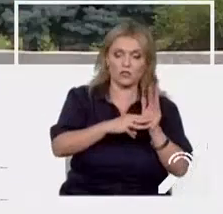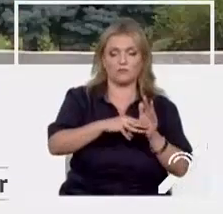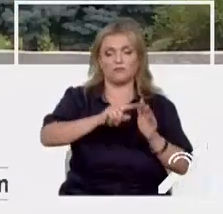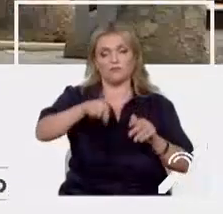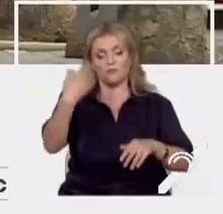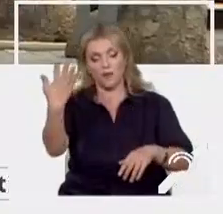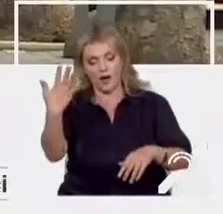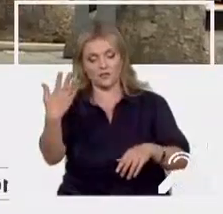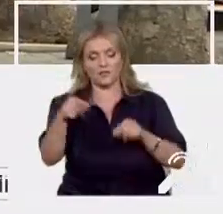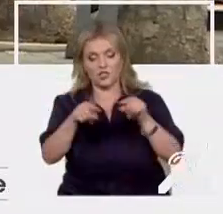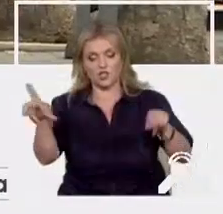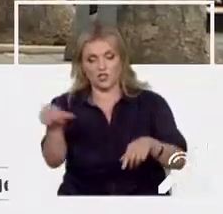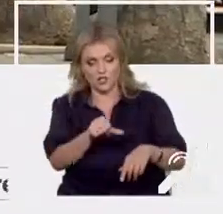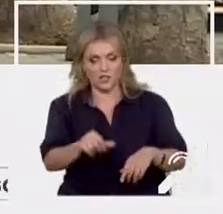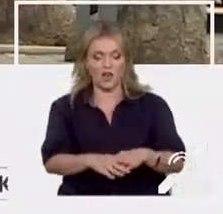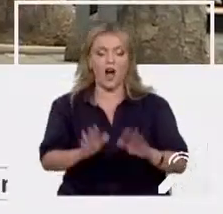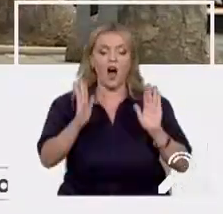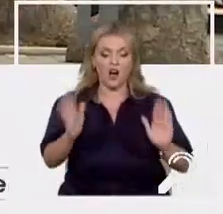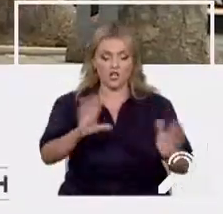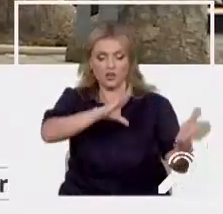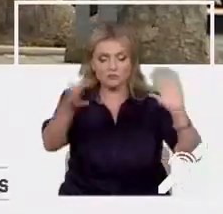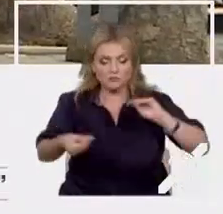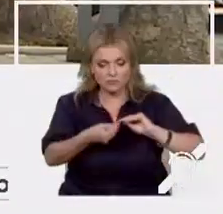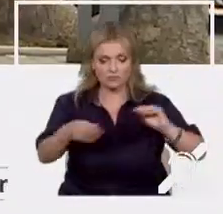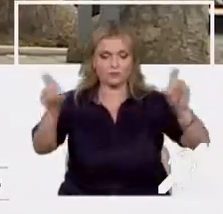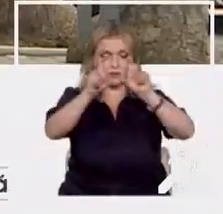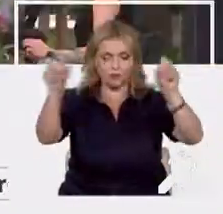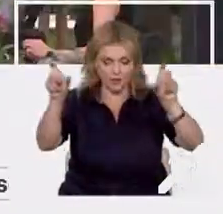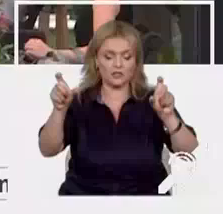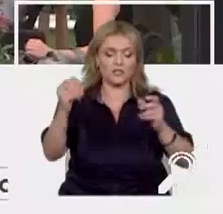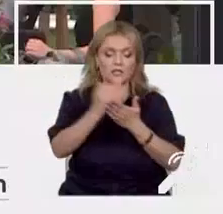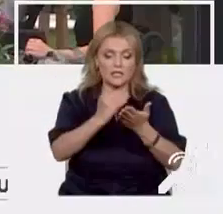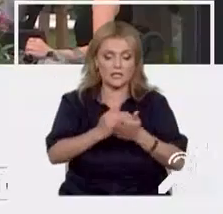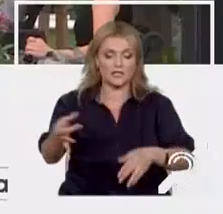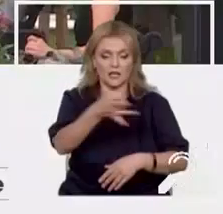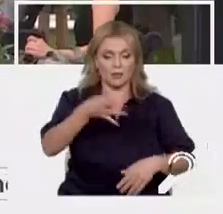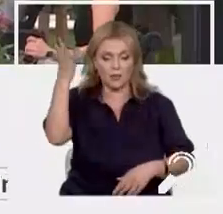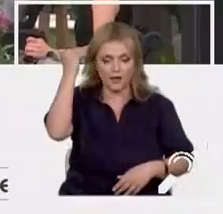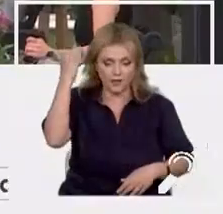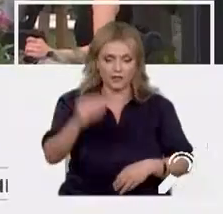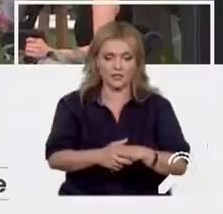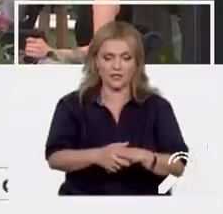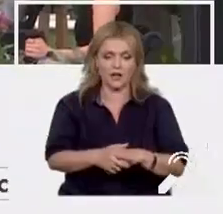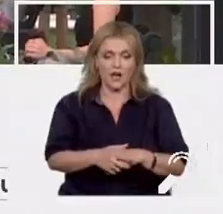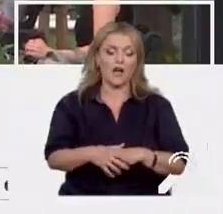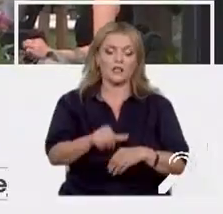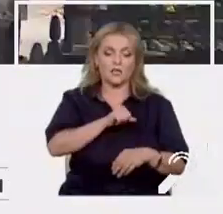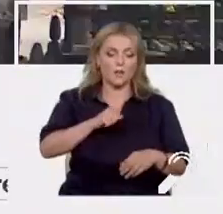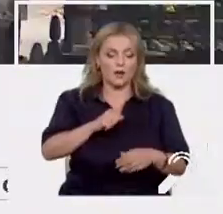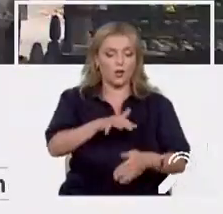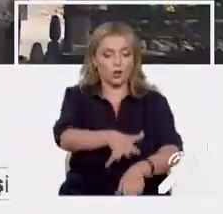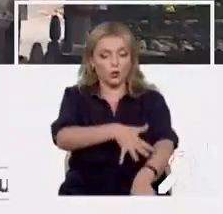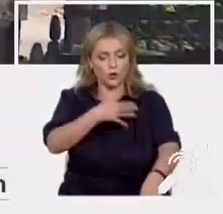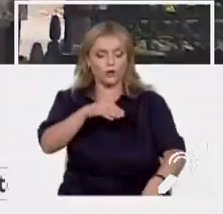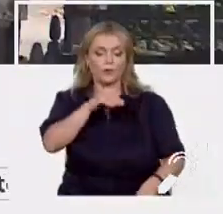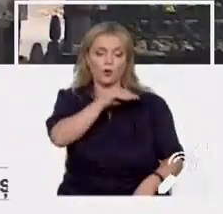ore săptămânal, potrivit Biroului Național de Statistică. Datele mai arată că, în funcție de statutul profesional, cel mai lung program îl